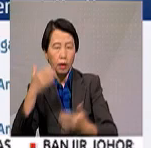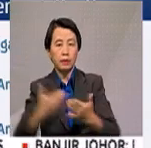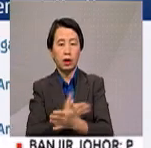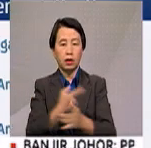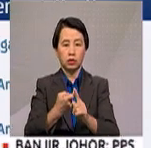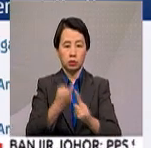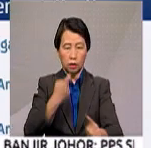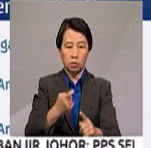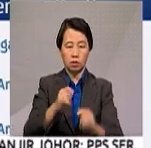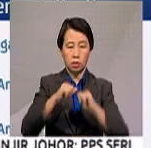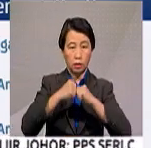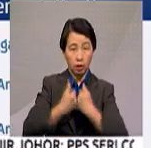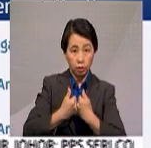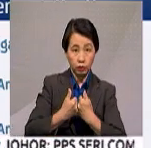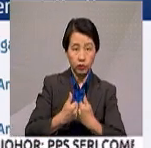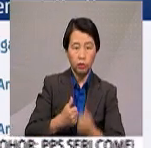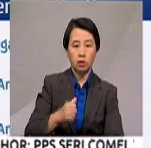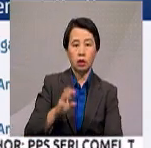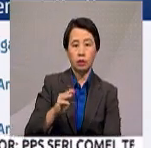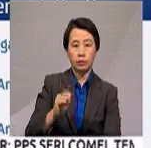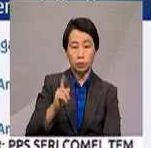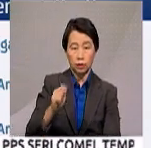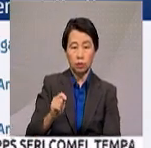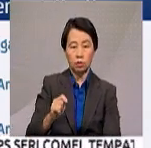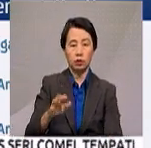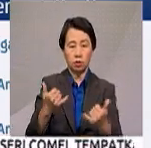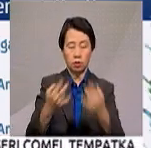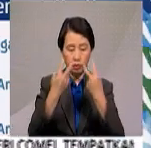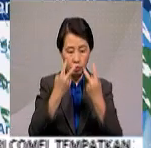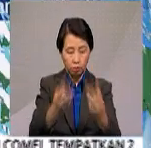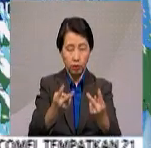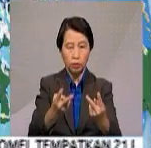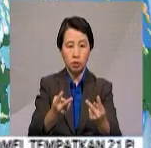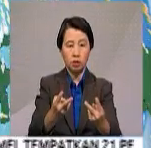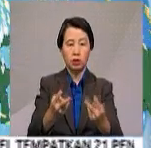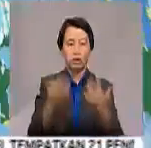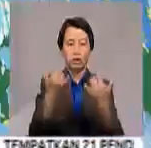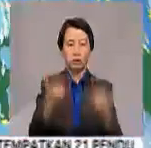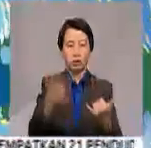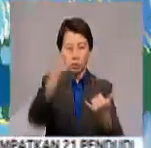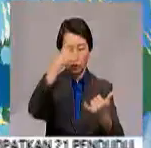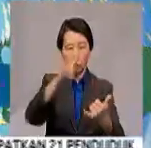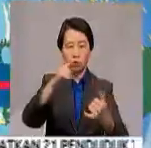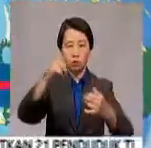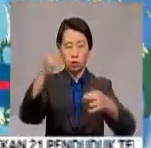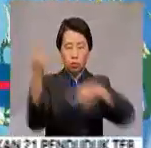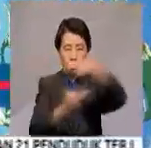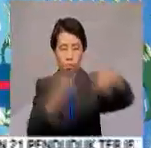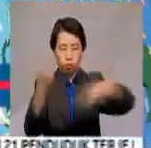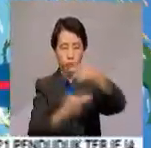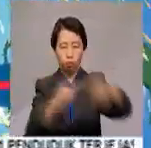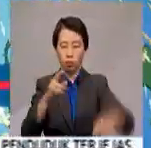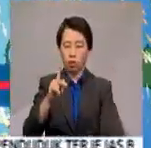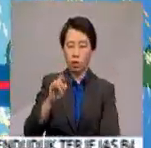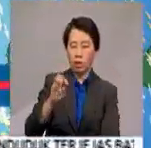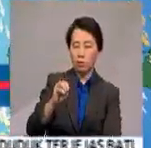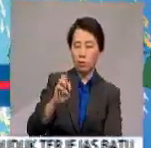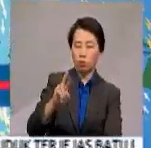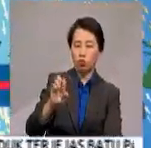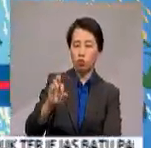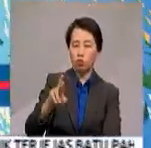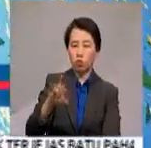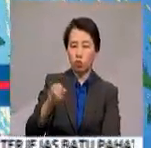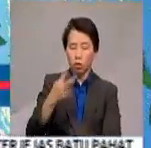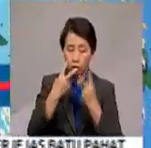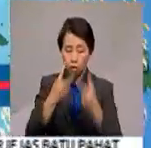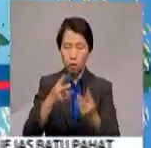daripada agensi-agensi yang berkaitan. Seterusnya, kita lihat pula perkembangan semasa bagi ribut tropika Kamuri yang kini dilihat